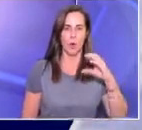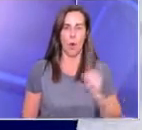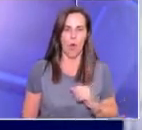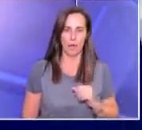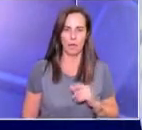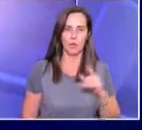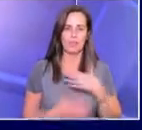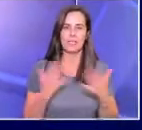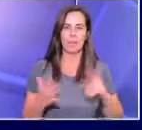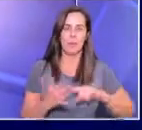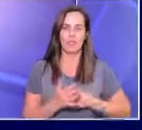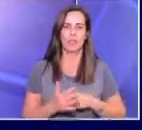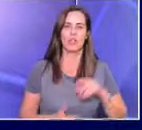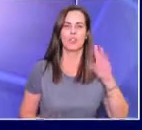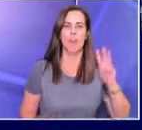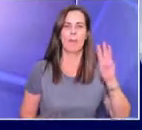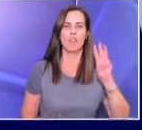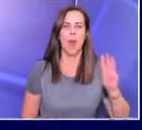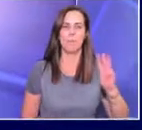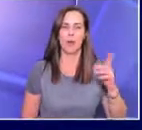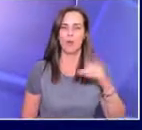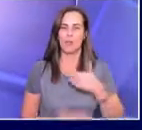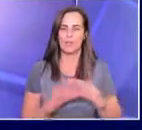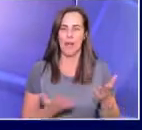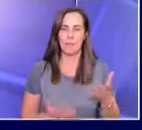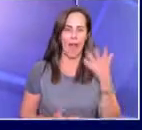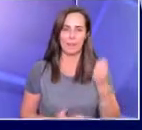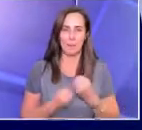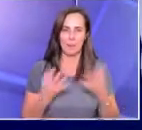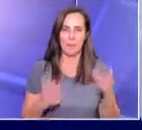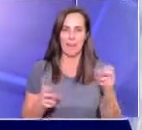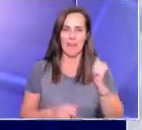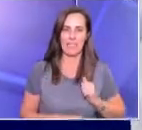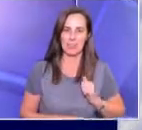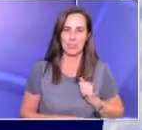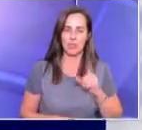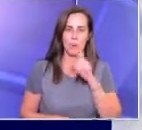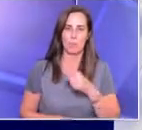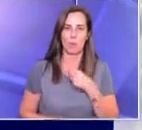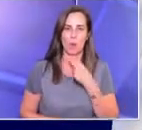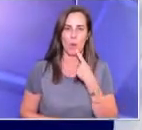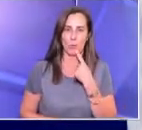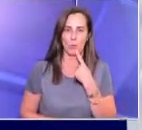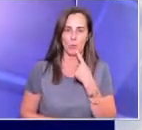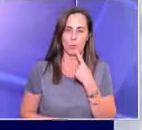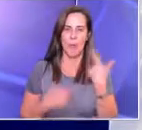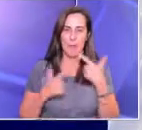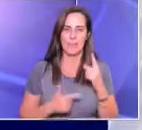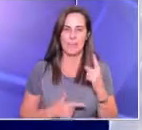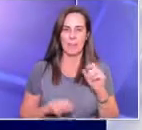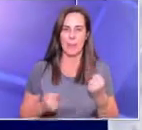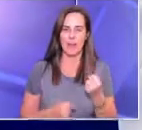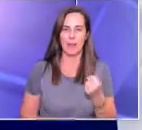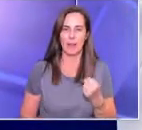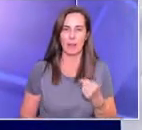בכנסת, לא סתם הוא מדגיש רק שמה בשלטים שלו, לא סתם ההקלטה המדהימה שלו בגלי צהל, ששומעים אותו בקולו אומר, מסביר לאחד הפעילים